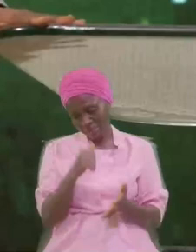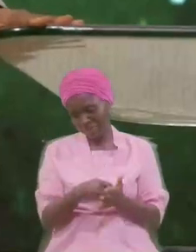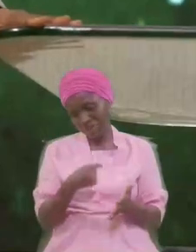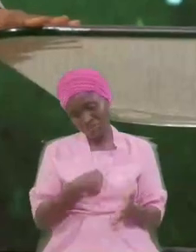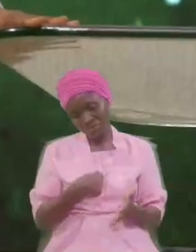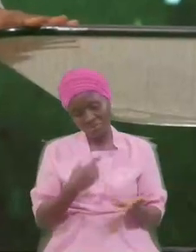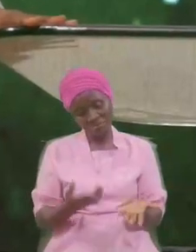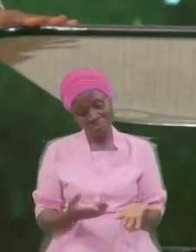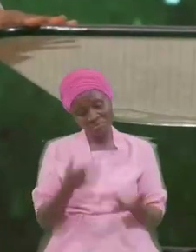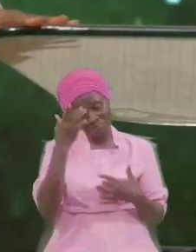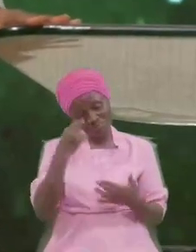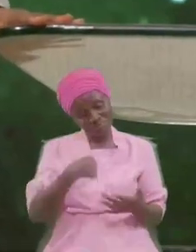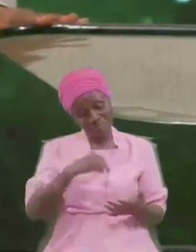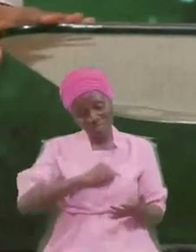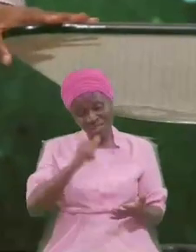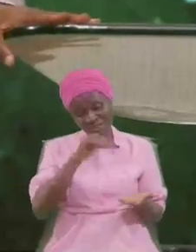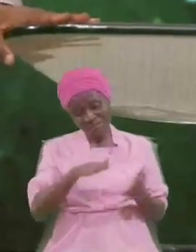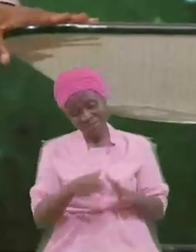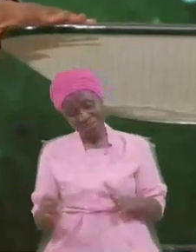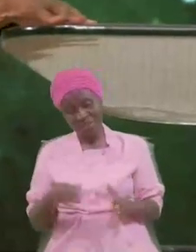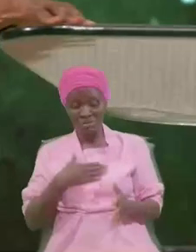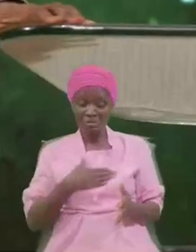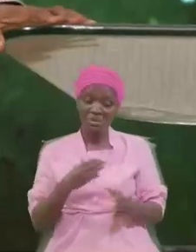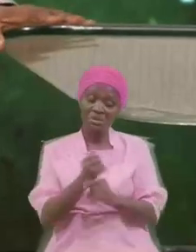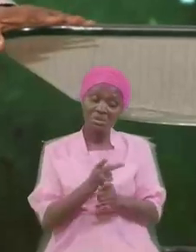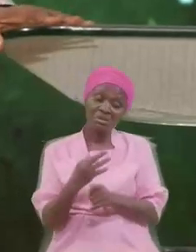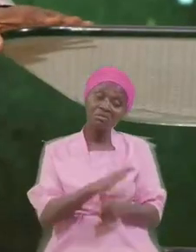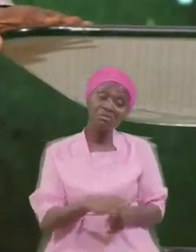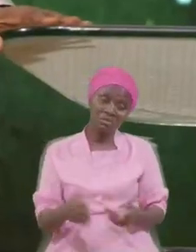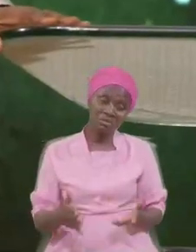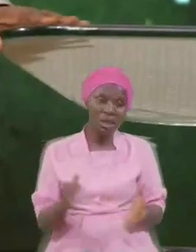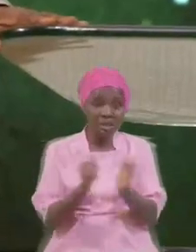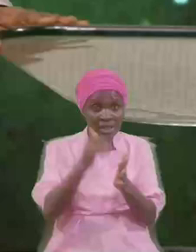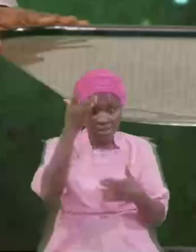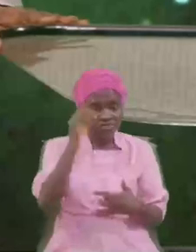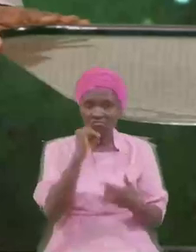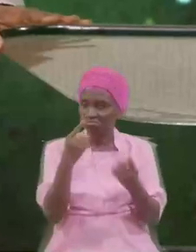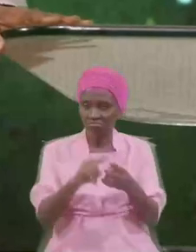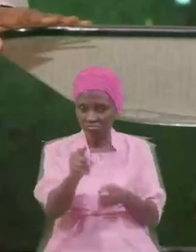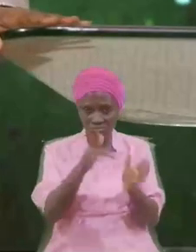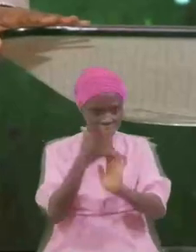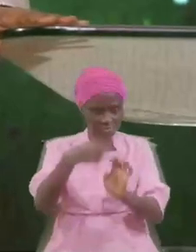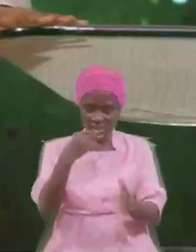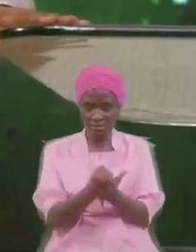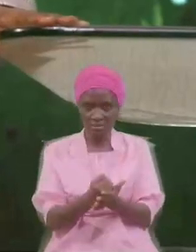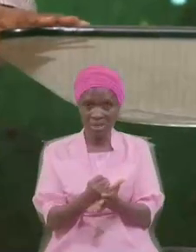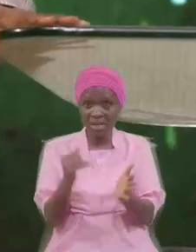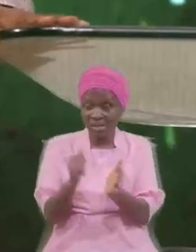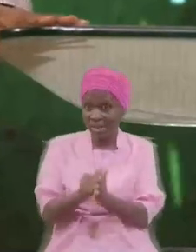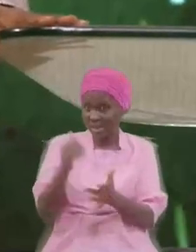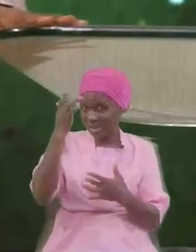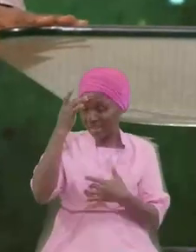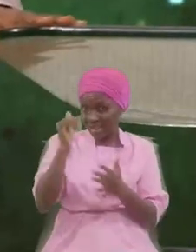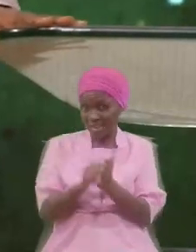soin du reste des enfants, cette maladie ne viendra pas à vous. La maladie